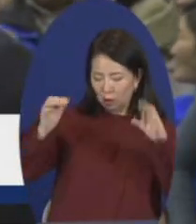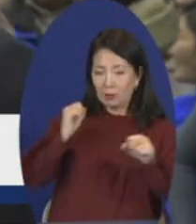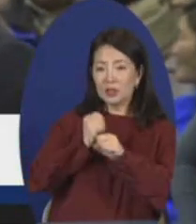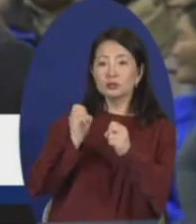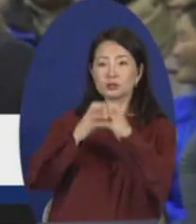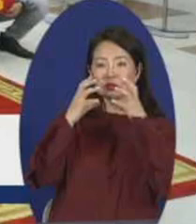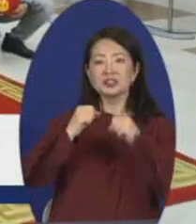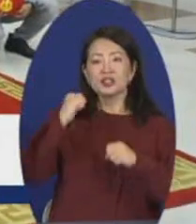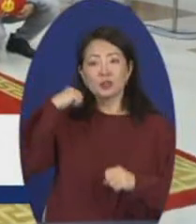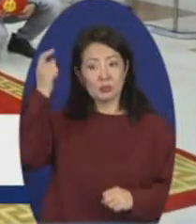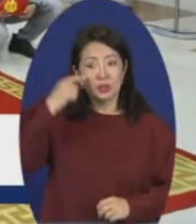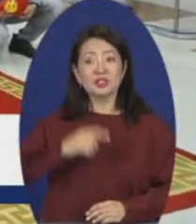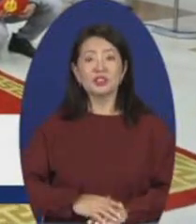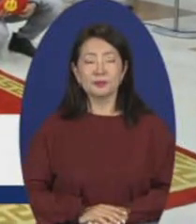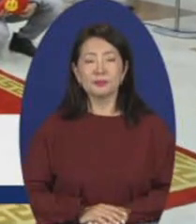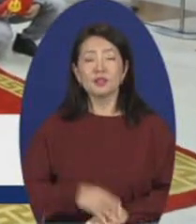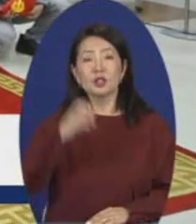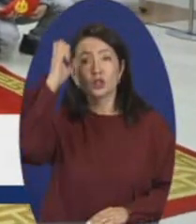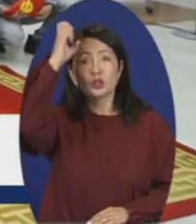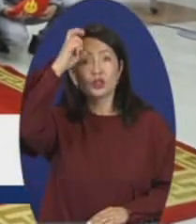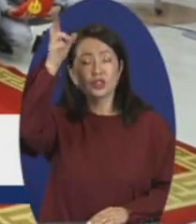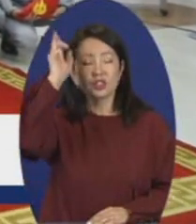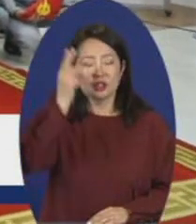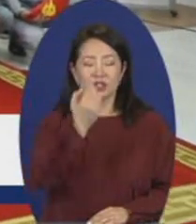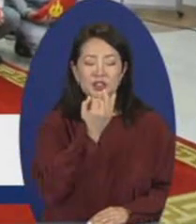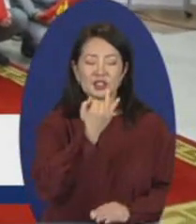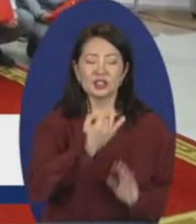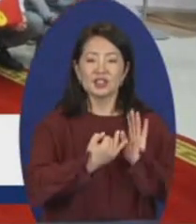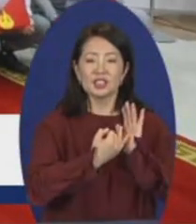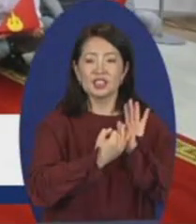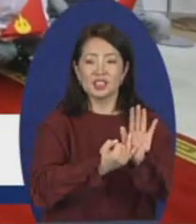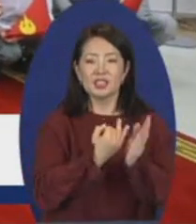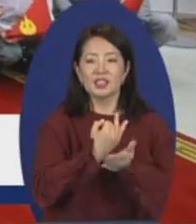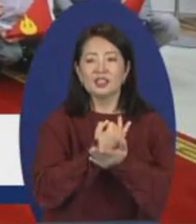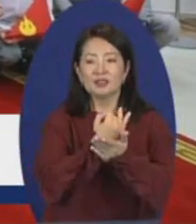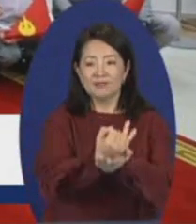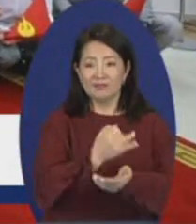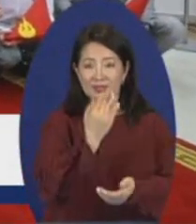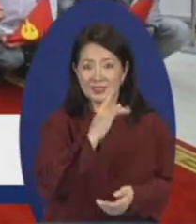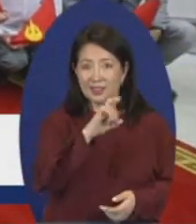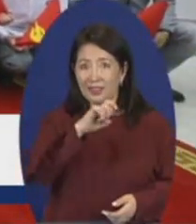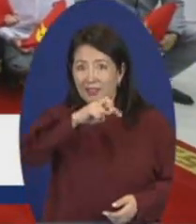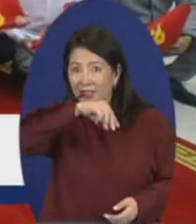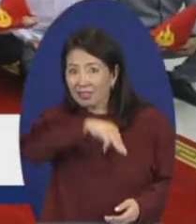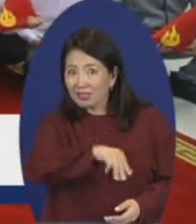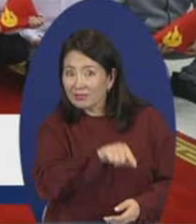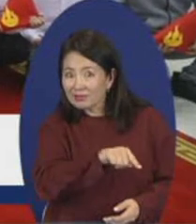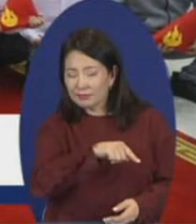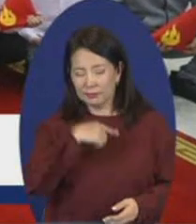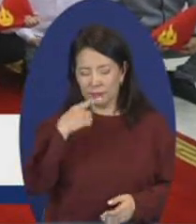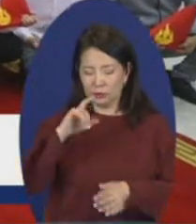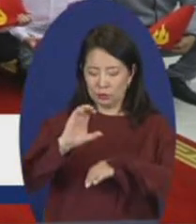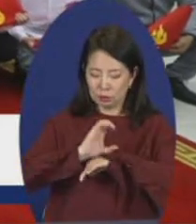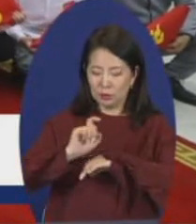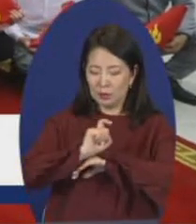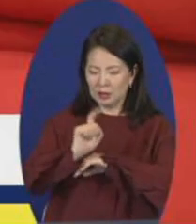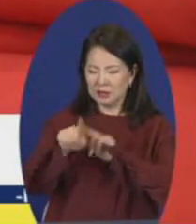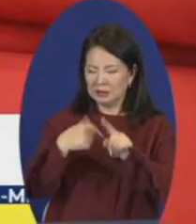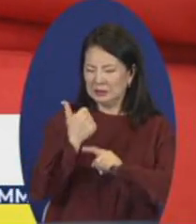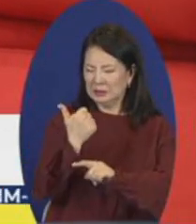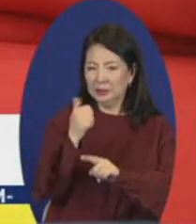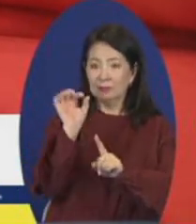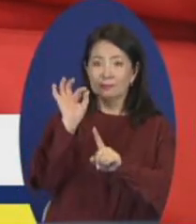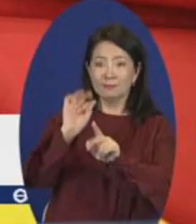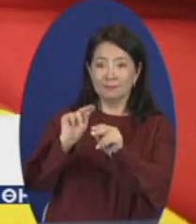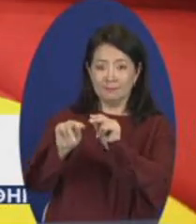гэж бодож байна. Ерөнхийлөгчийн илгээлт 2100 тэтгэлэг төлбөр нь сум хороо бүрийн шилдэг хүүхдийг шалгаруулж бэлтгэл хөтөлбөр тамруулан